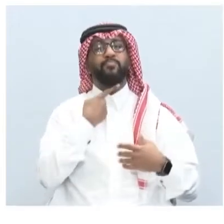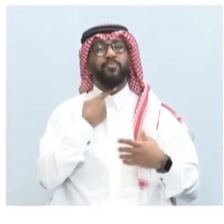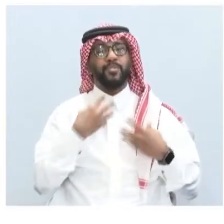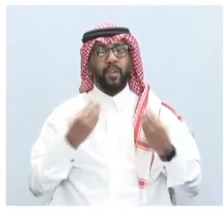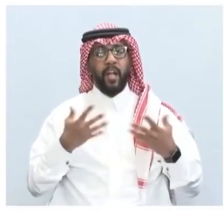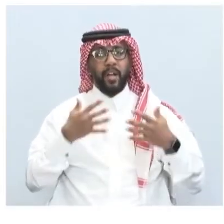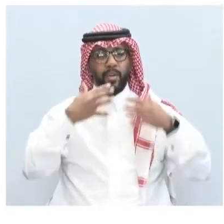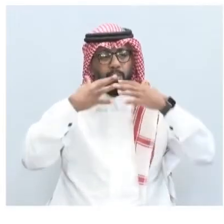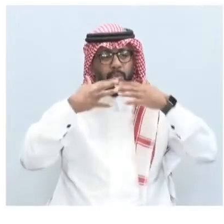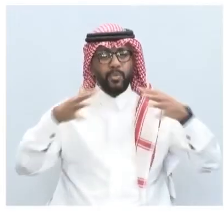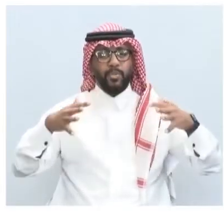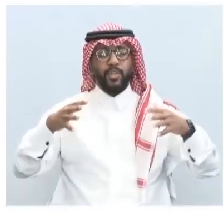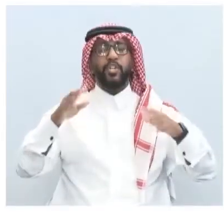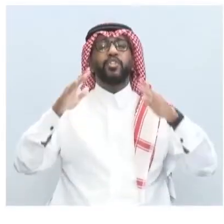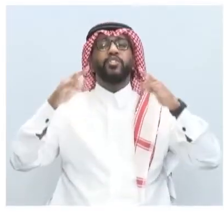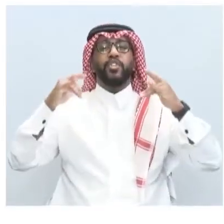جده